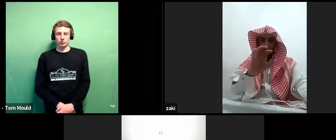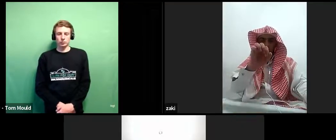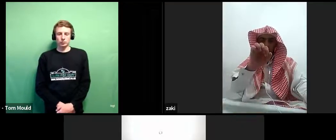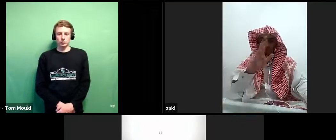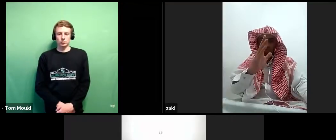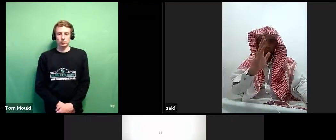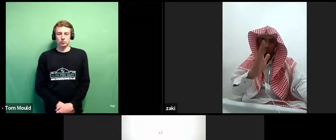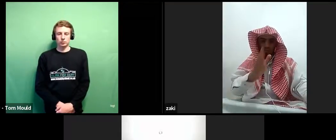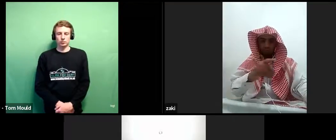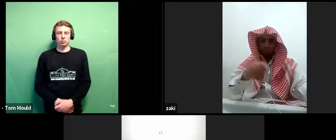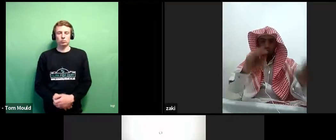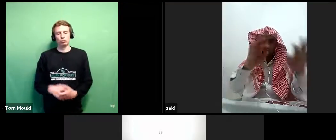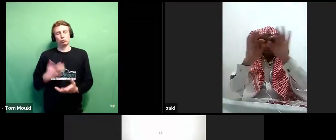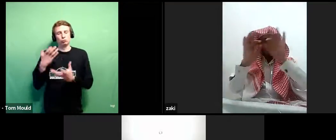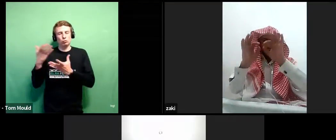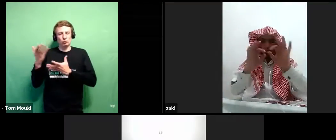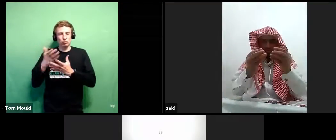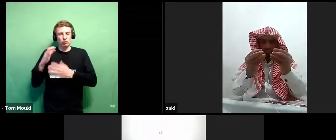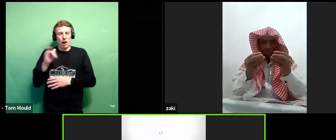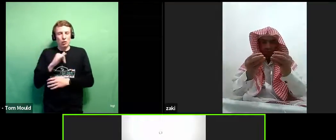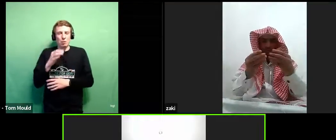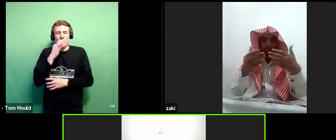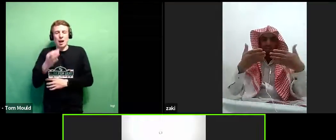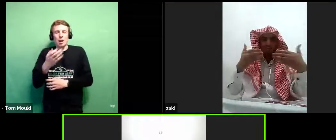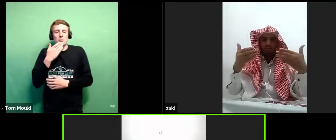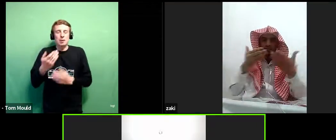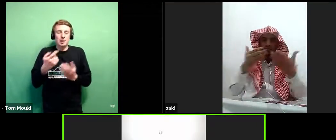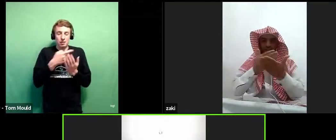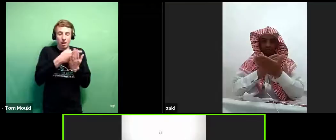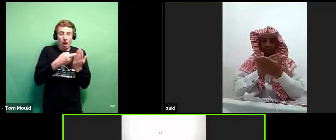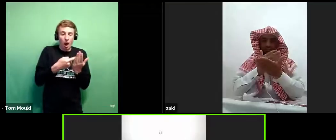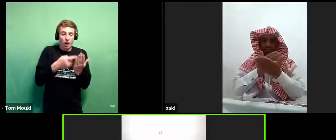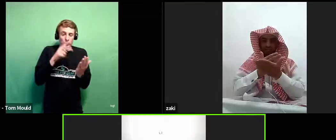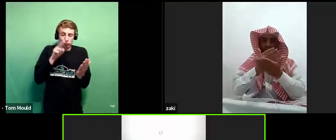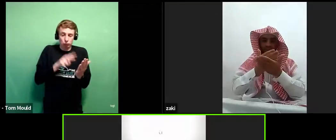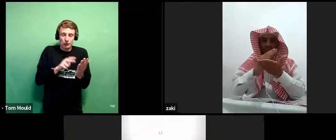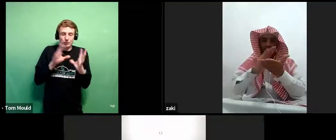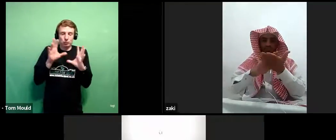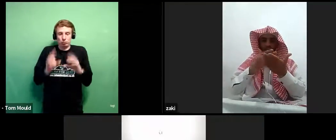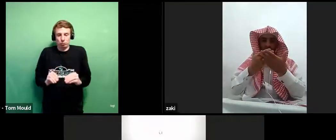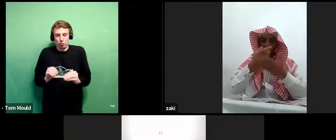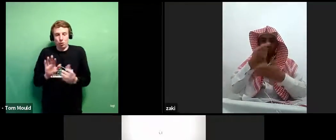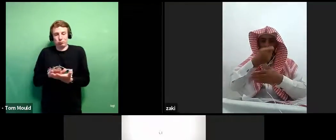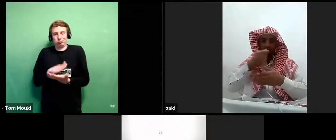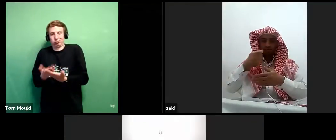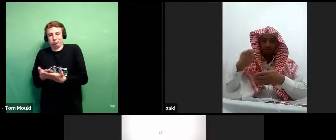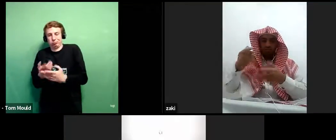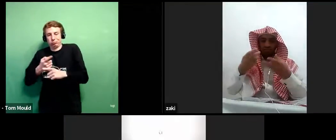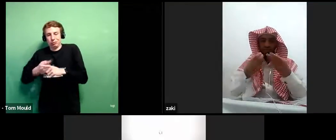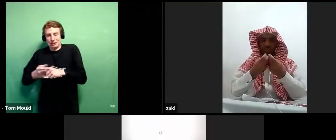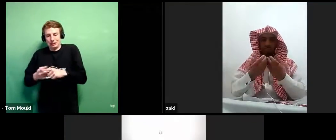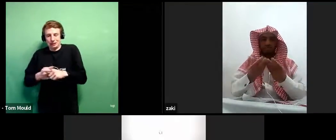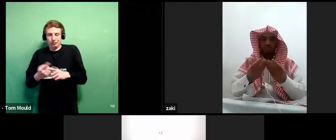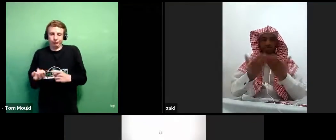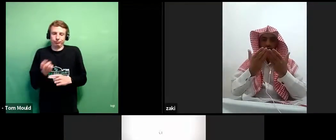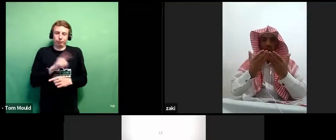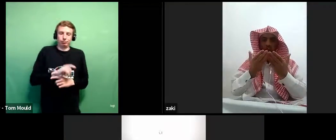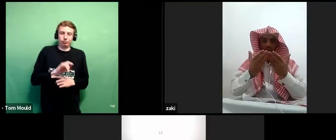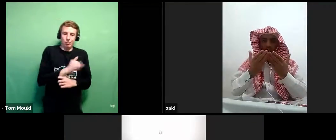وترجم آية هكذا إن شاء الله. إن شاء الله حفظكم الله. قراءة جميلة. أسأل الله أن يتقبل منا.